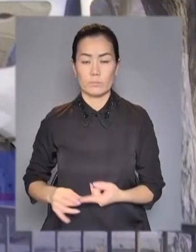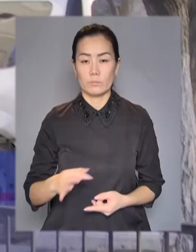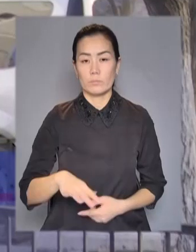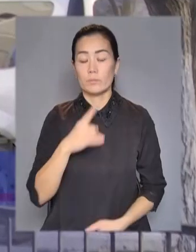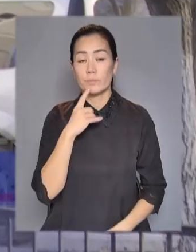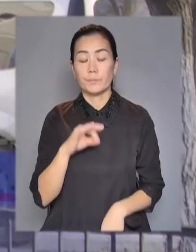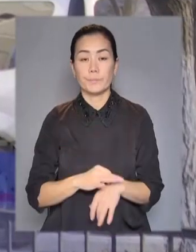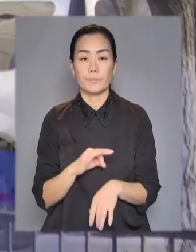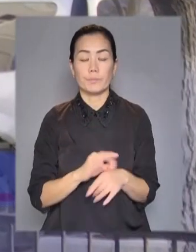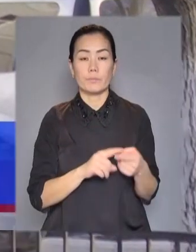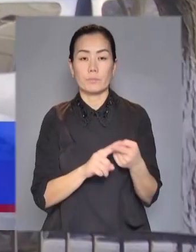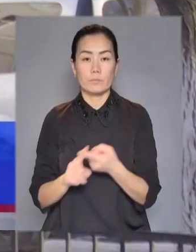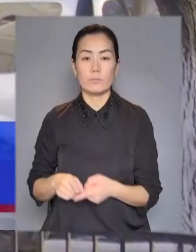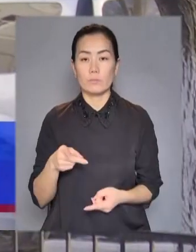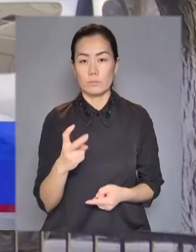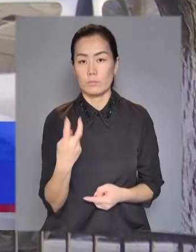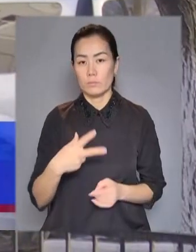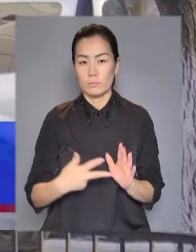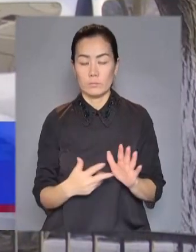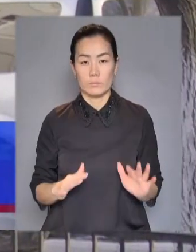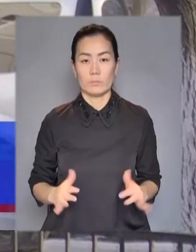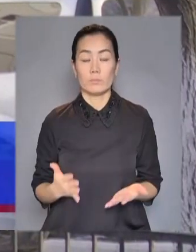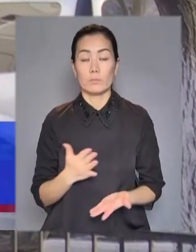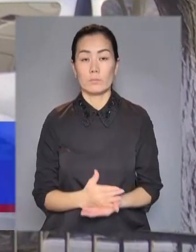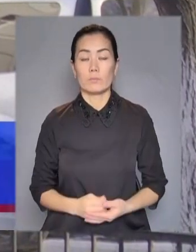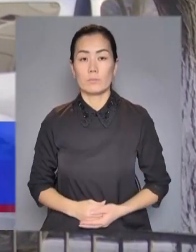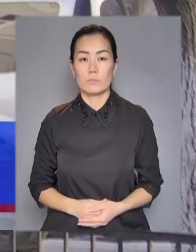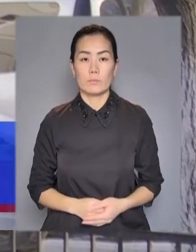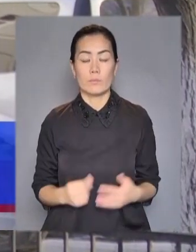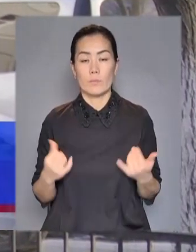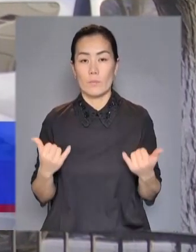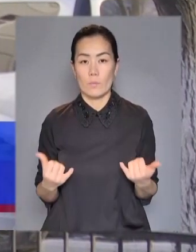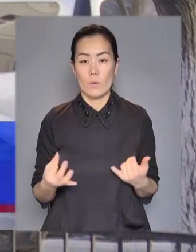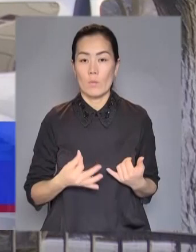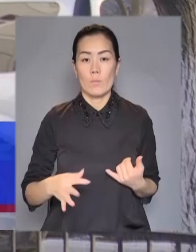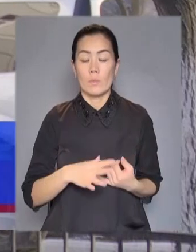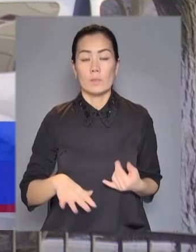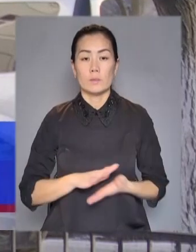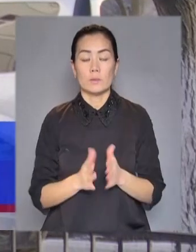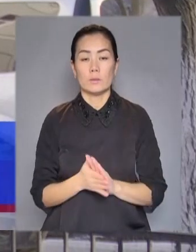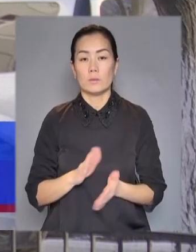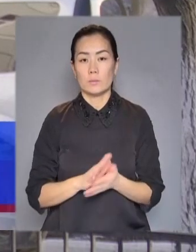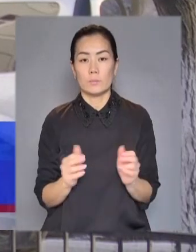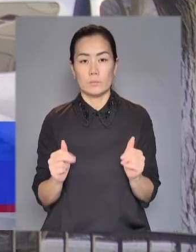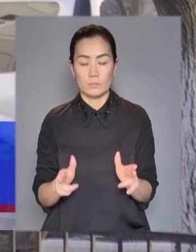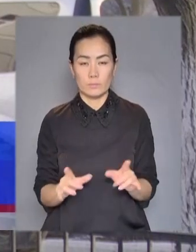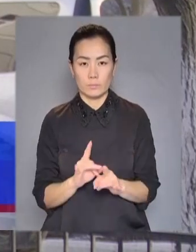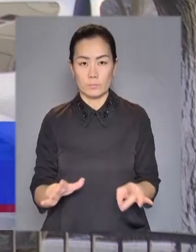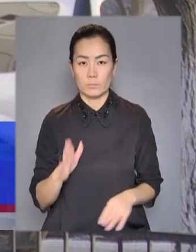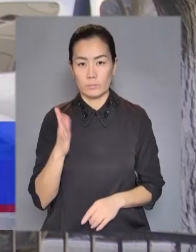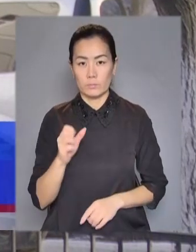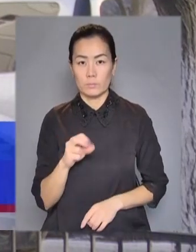облысымызда қызылша ауруын жұқтырған 1228 жағдай тіркелген. Қазіргі уақытта облыста эпидахуалдың жағдайы қалай? Мұны бізге